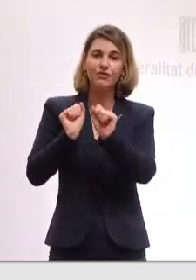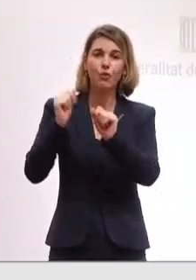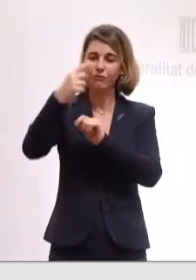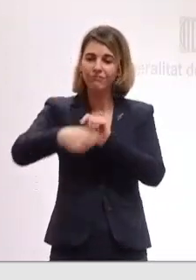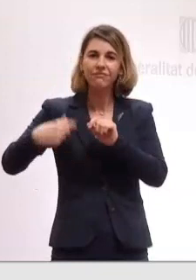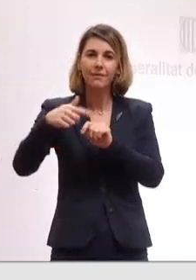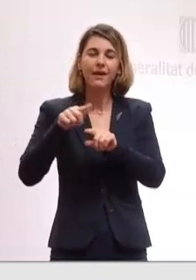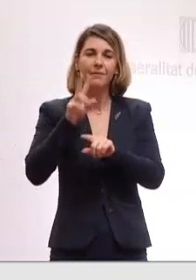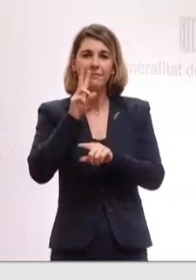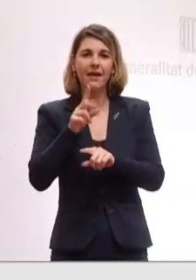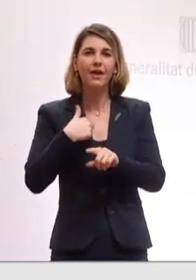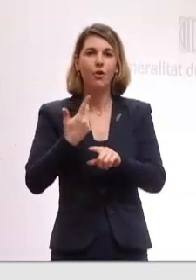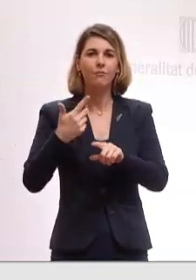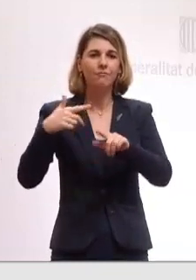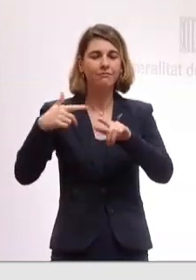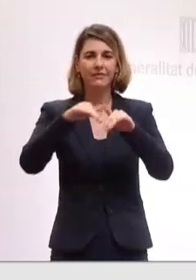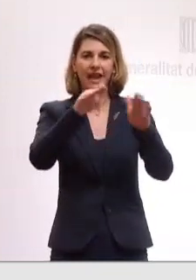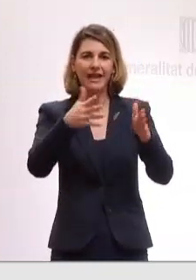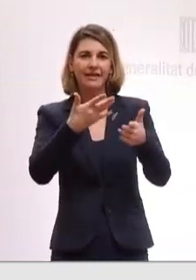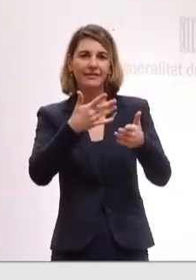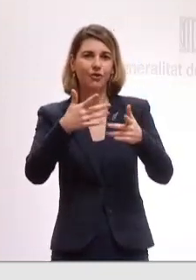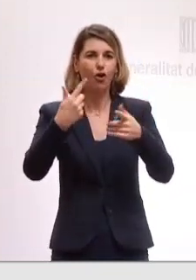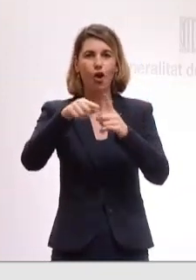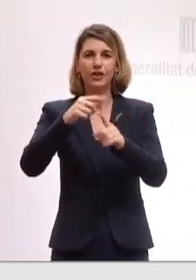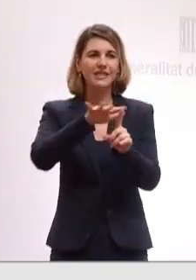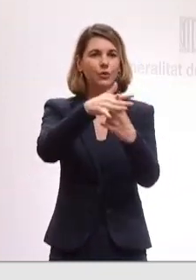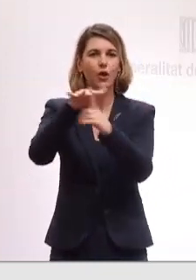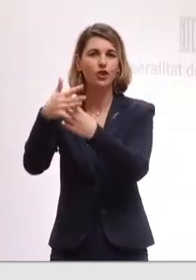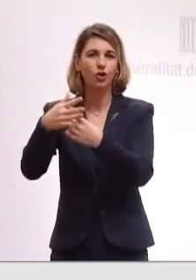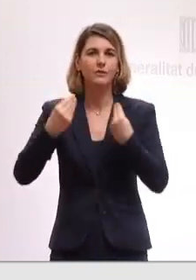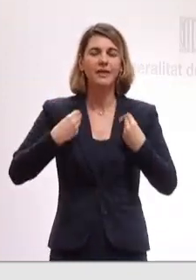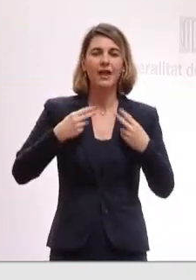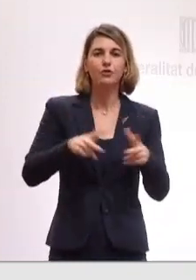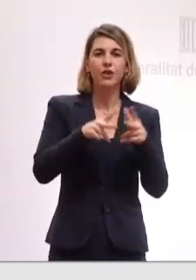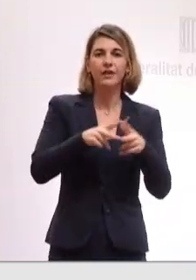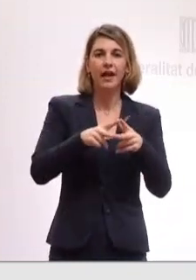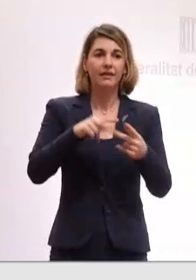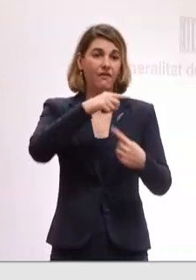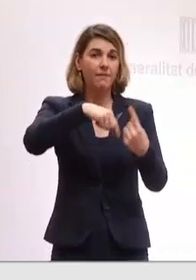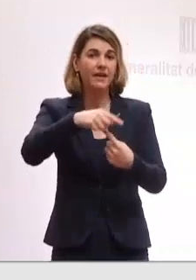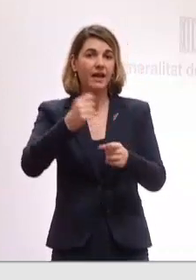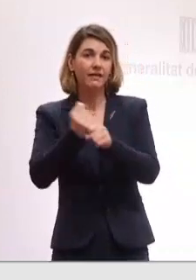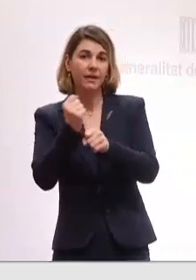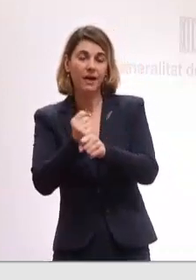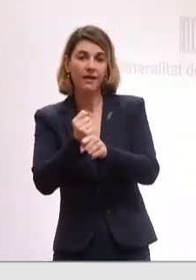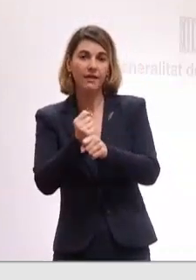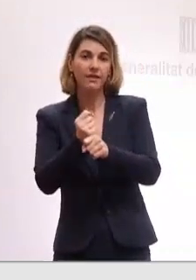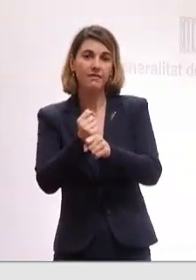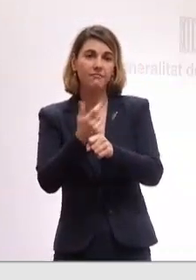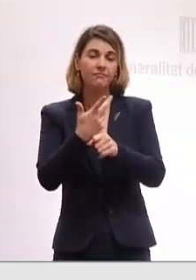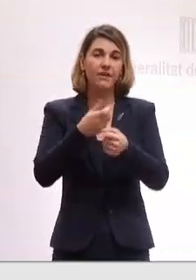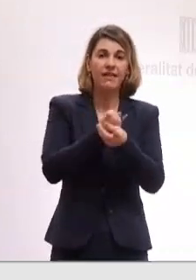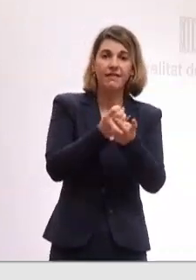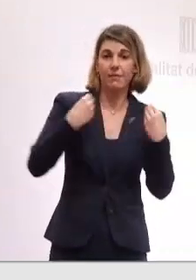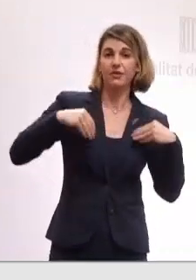diferents escenes de la vida en societat, de la vida de família, de la vida del treball, de la vida de